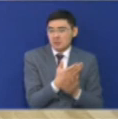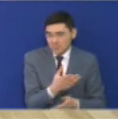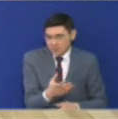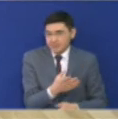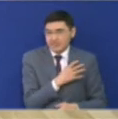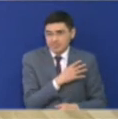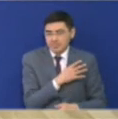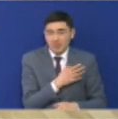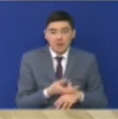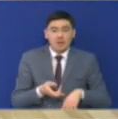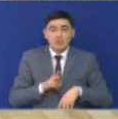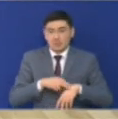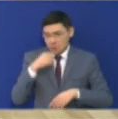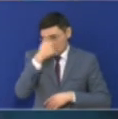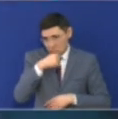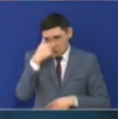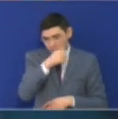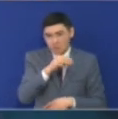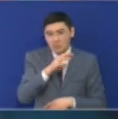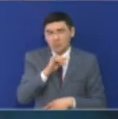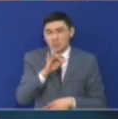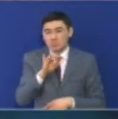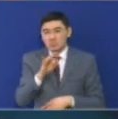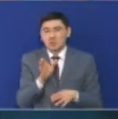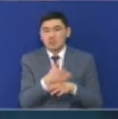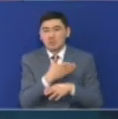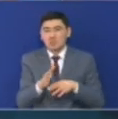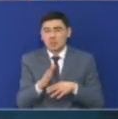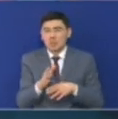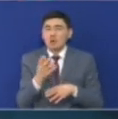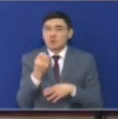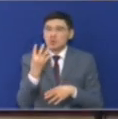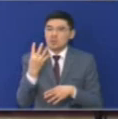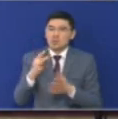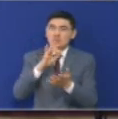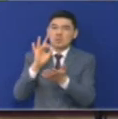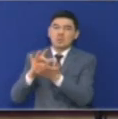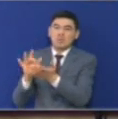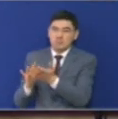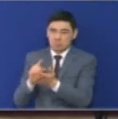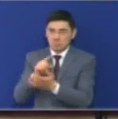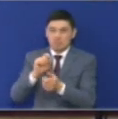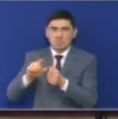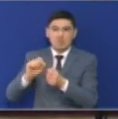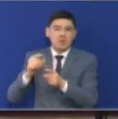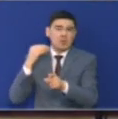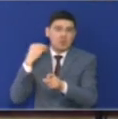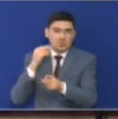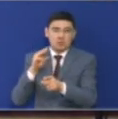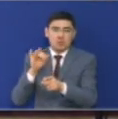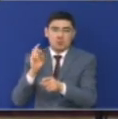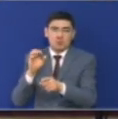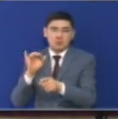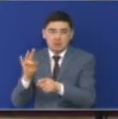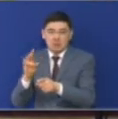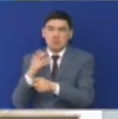отметить, что в этом году раздельный сбор твердобытовых отходов планируется внедрить еще в 4 городах Казахстана – Актобе, Туркестане,